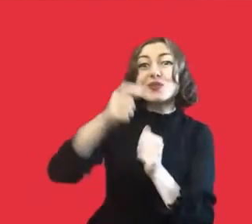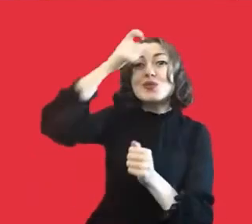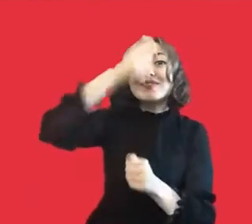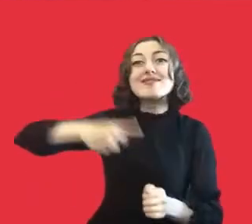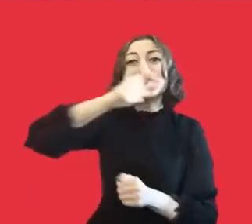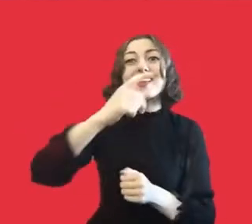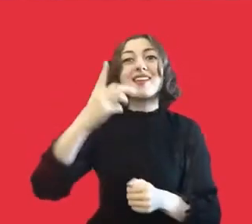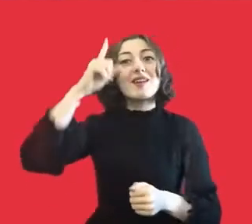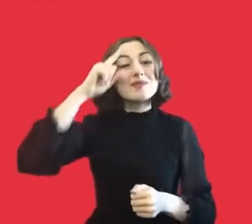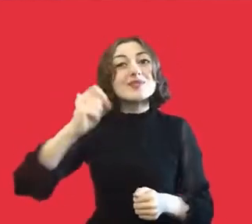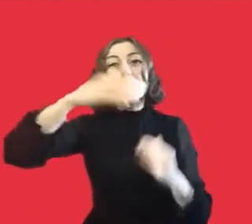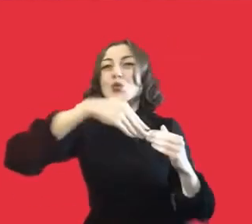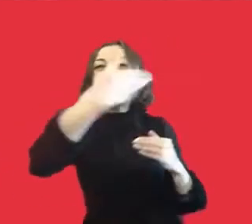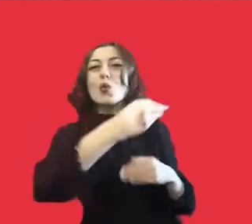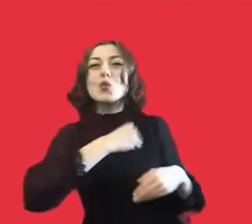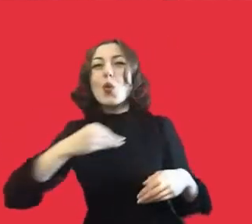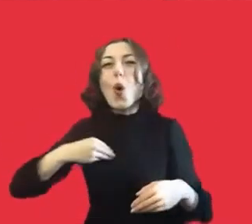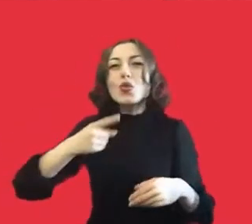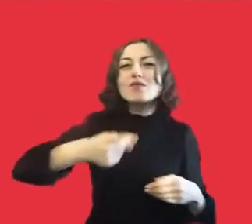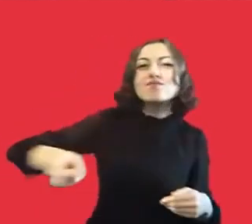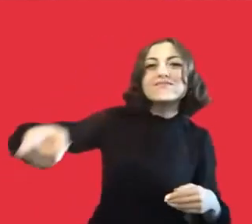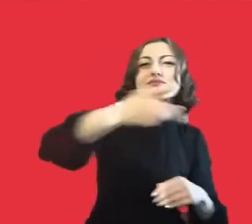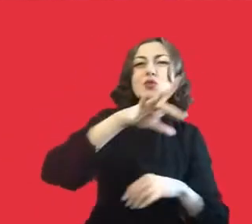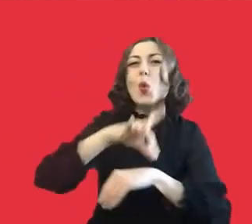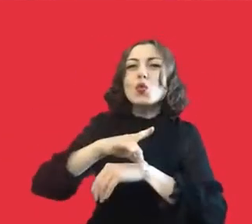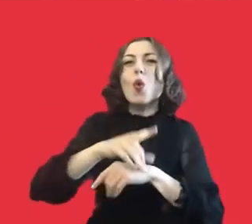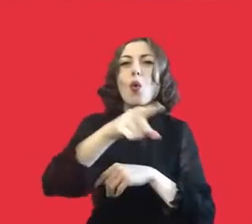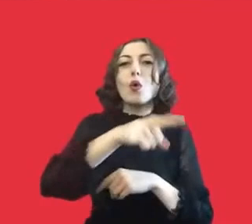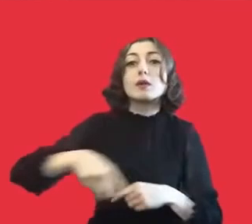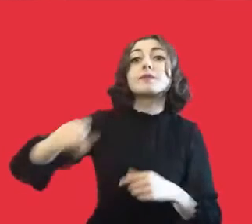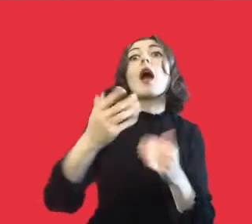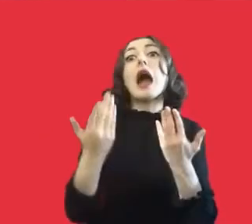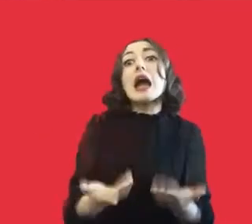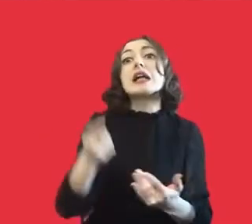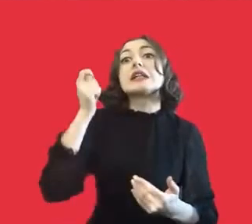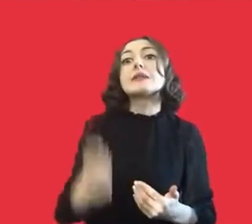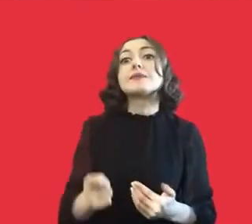yeryüzü doktorları çerçevesinde o bir araya gelen akademisyenlerin aslında ya bu iş devletin işi,